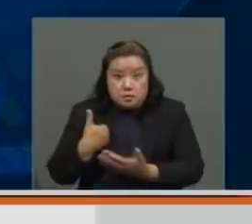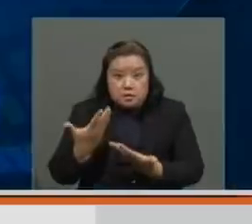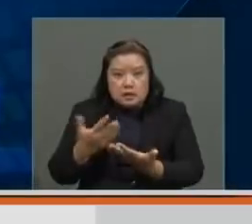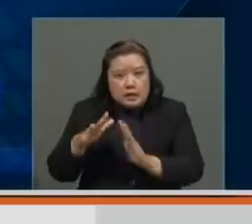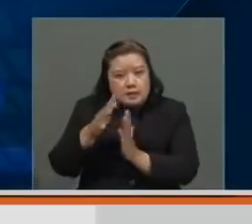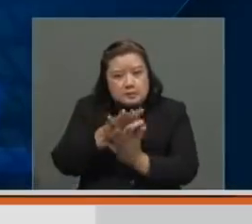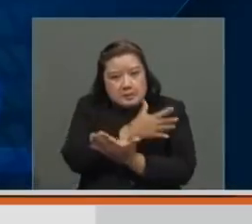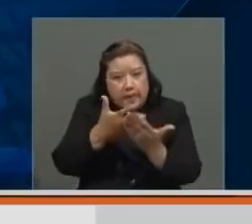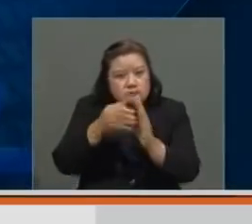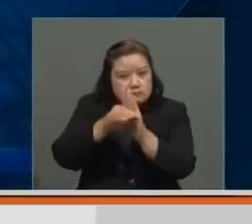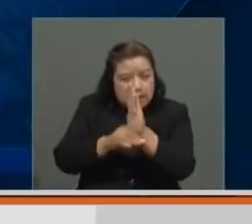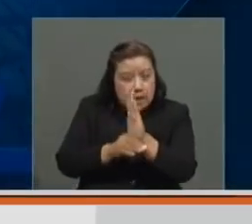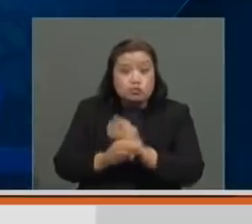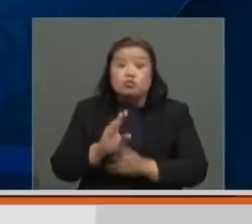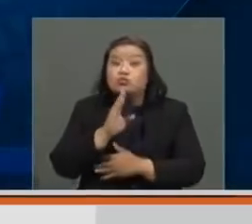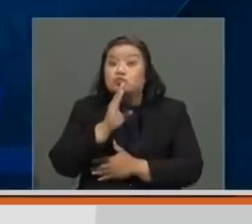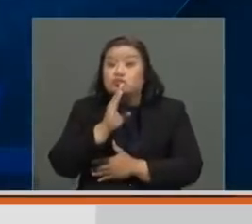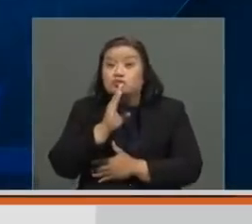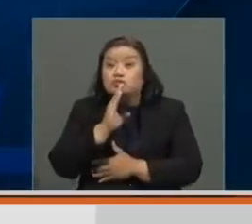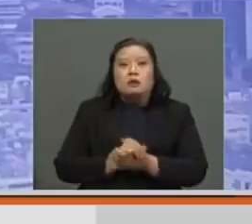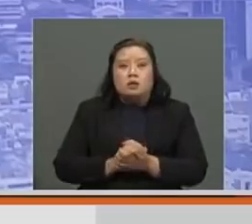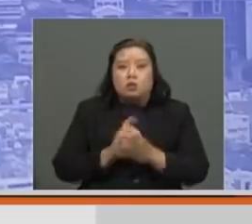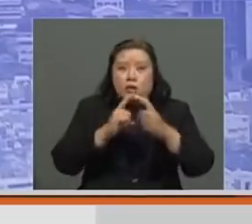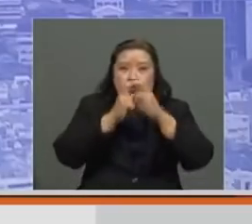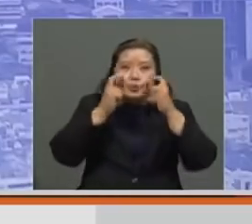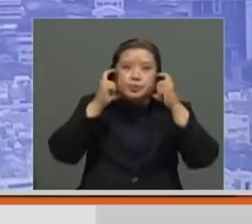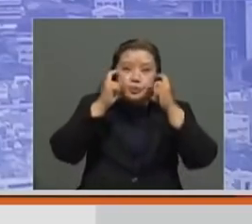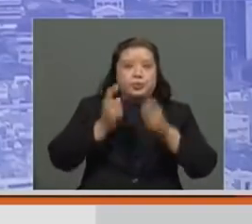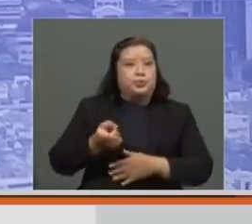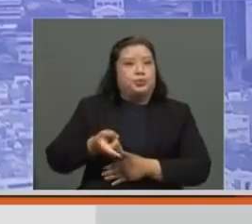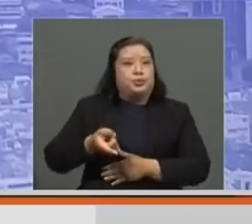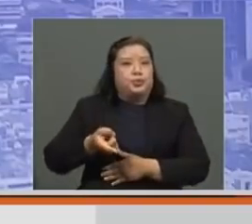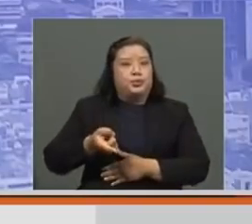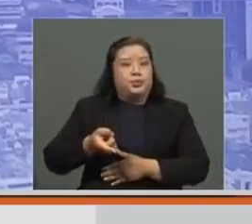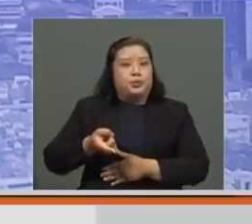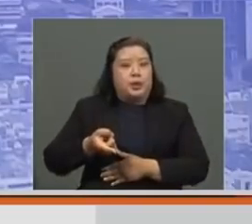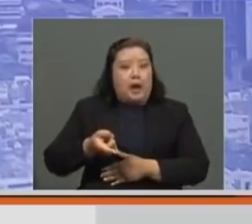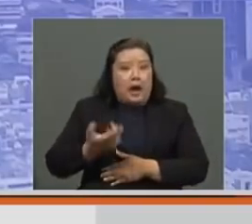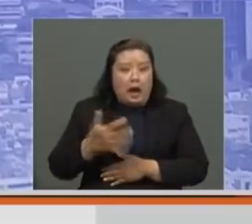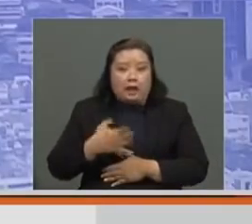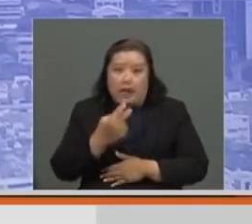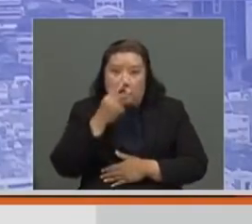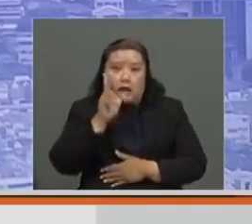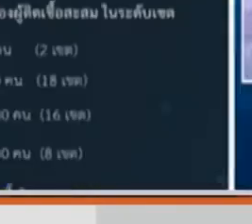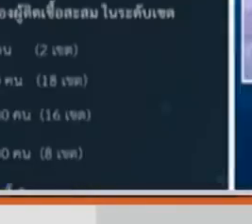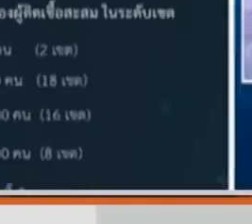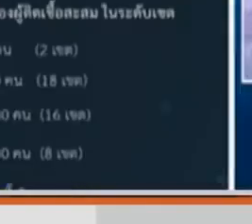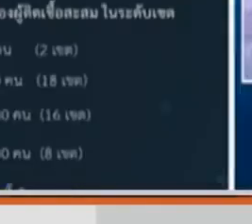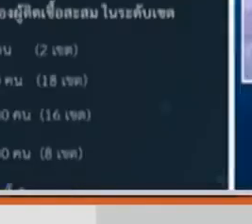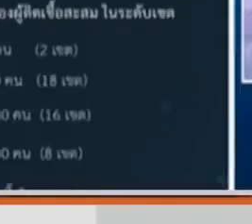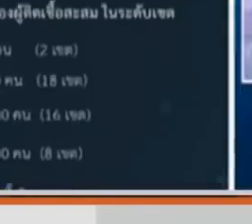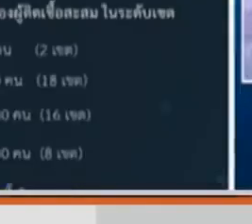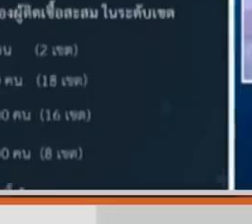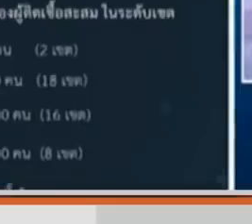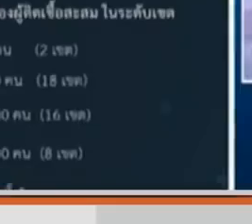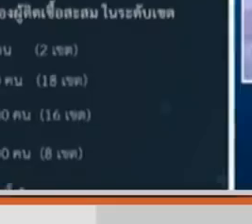แดงเข้ม301คนใน6เขตพื้นที่สีแดง201คนถึง300คนจำนวน8เขต